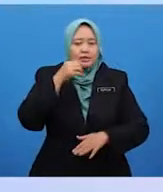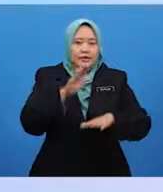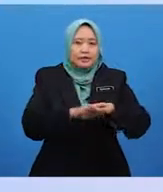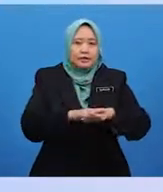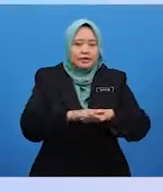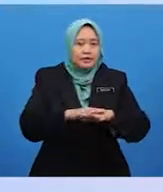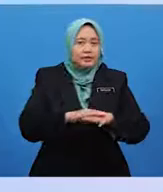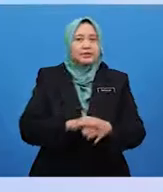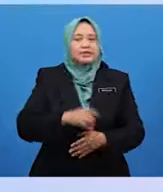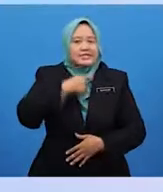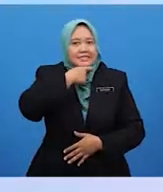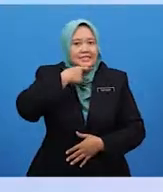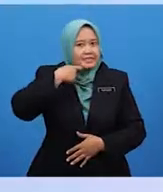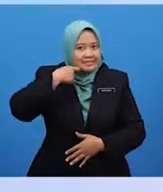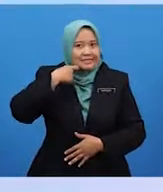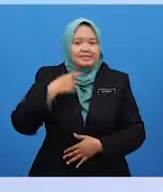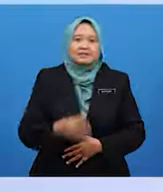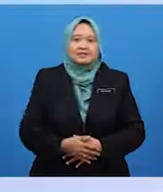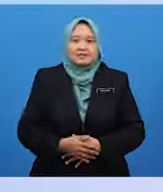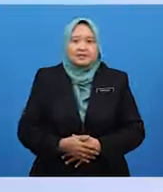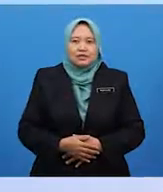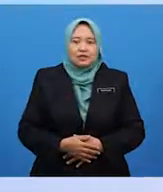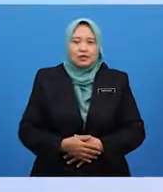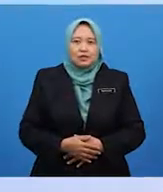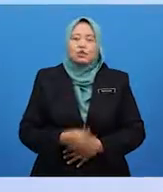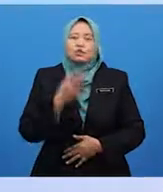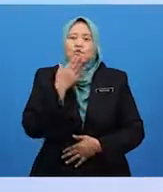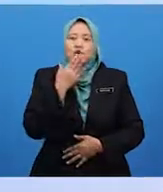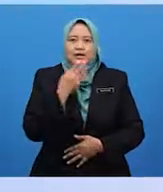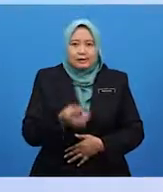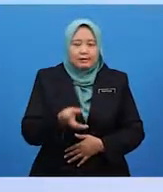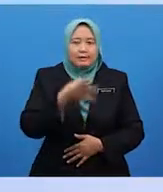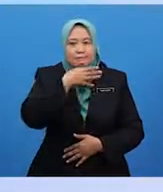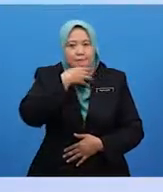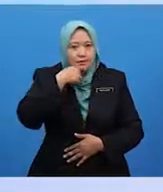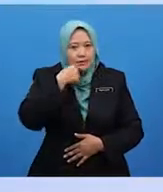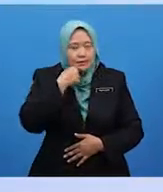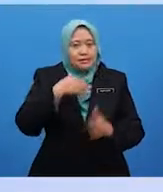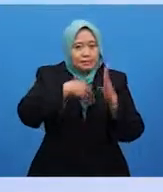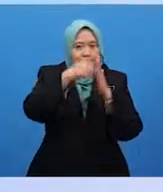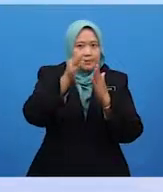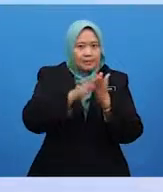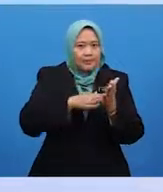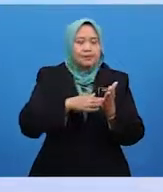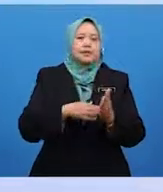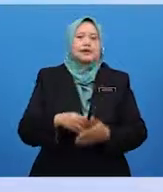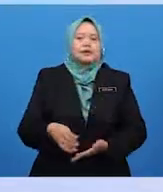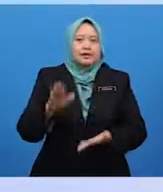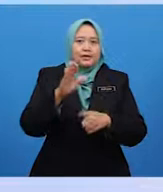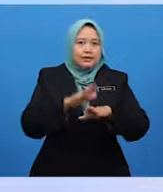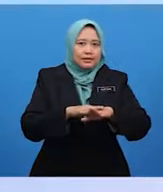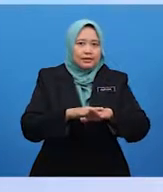atas kering tu? Tak tahu. Okey, mari saya explain. Warna yang basah disapu atas permukaan yang sudah kering. Yeah. Dan